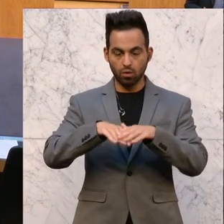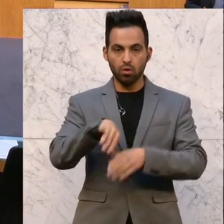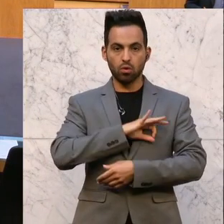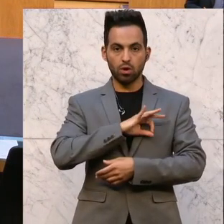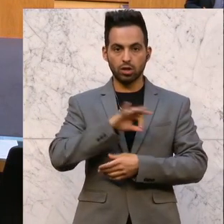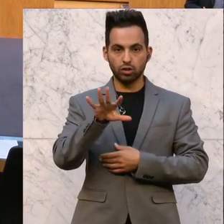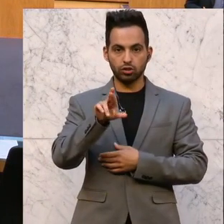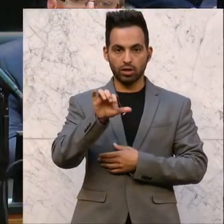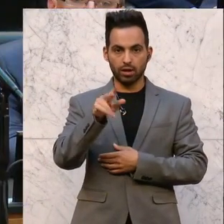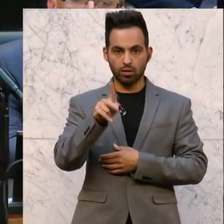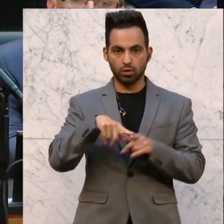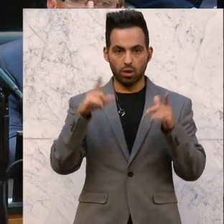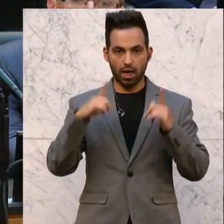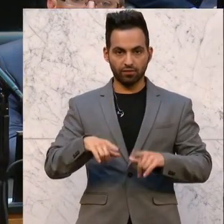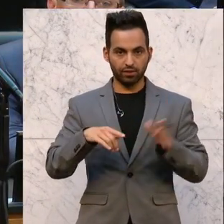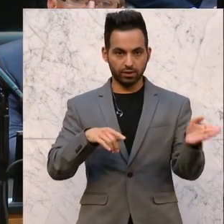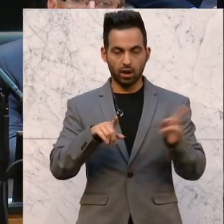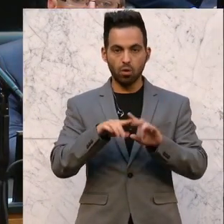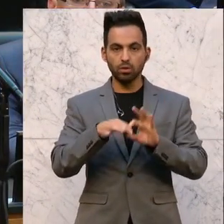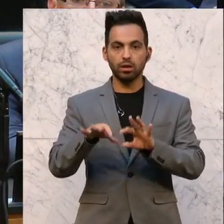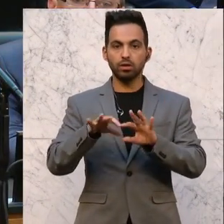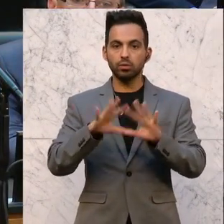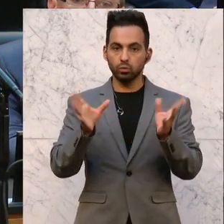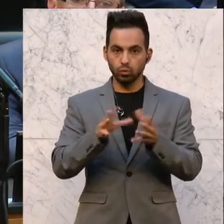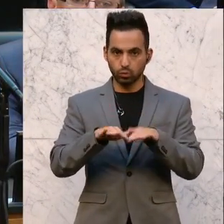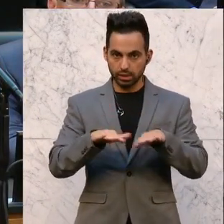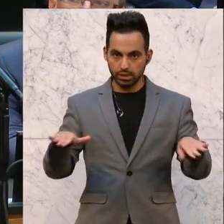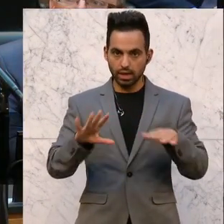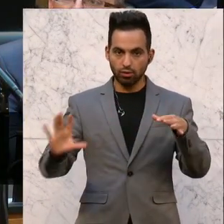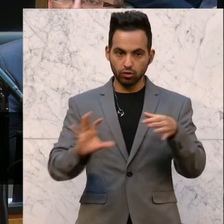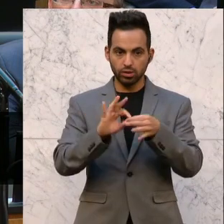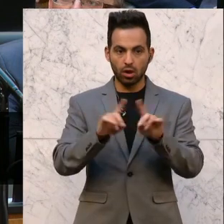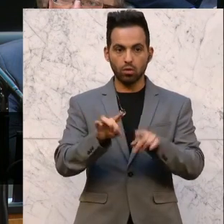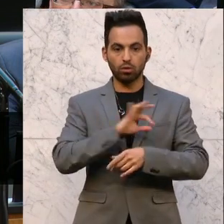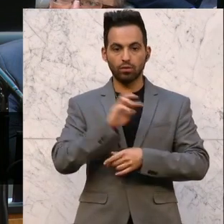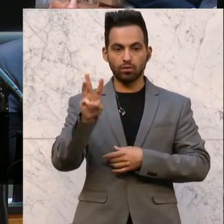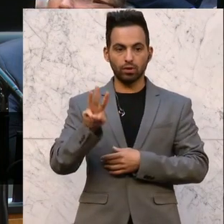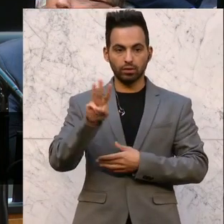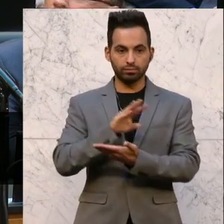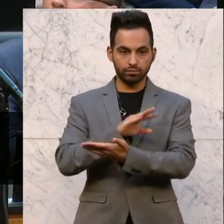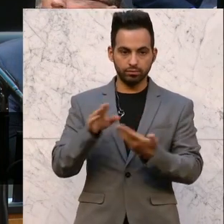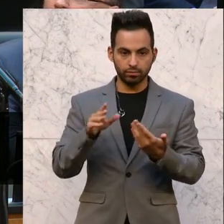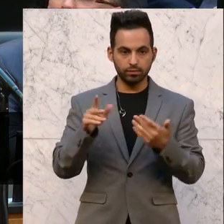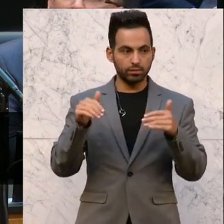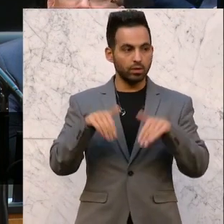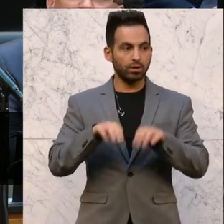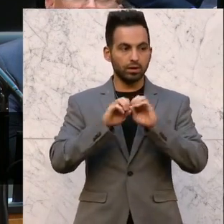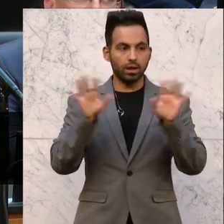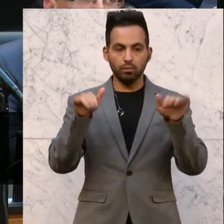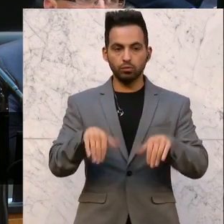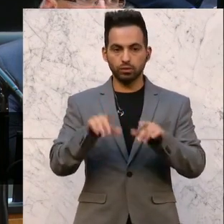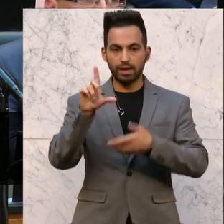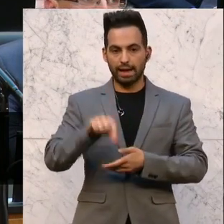und Kollegen Leichtfried gesagt und zum grundsätzlichen an und lieber Kollege wögert du kannst du musst jetzt natürlich